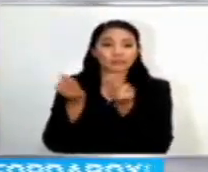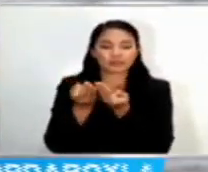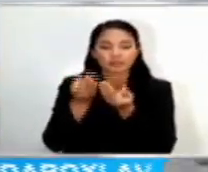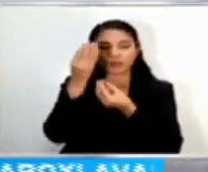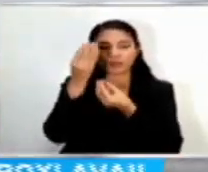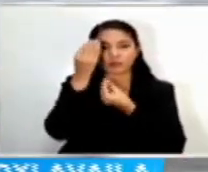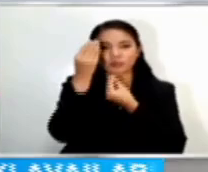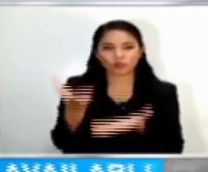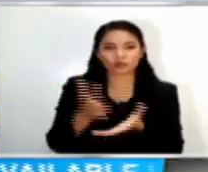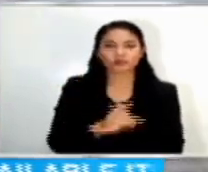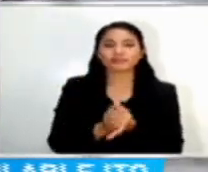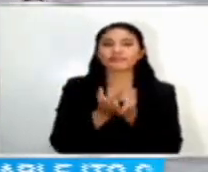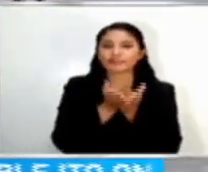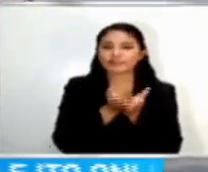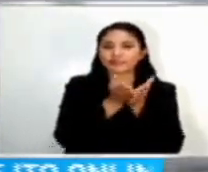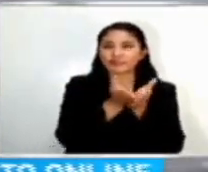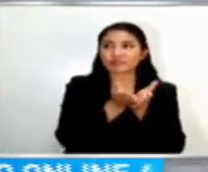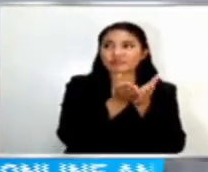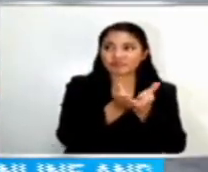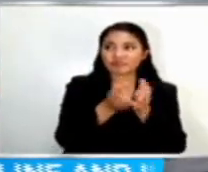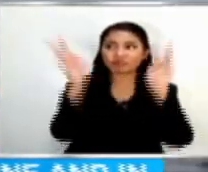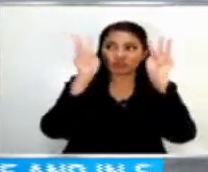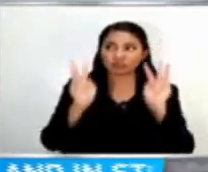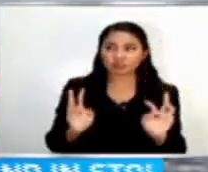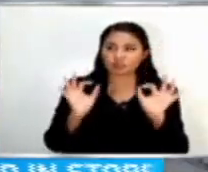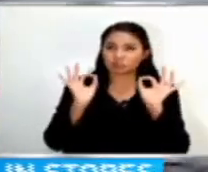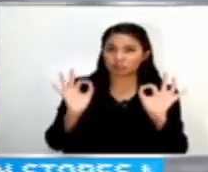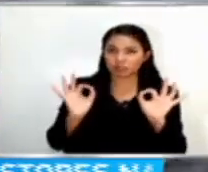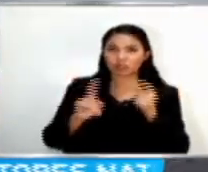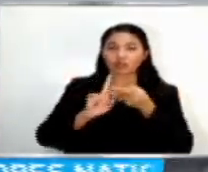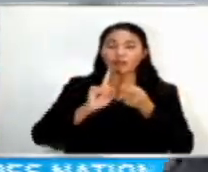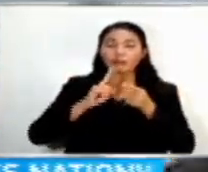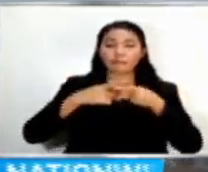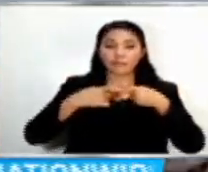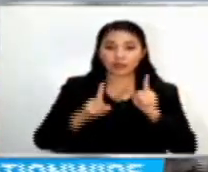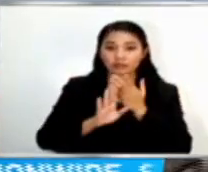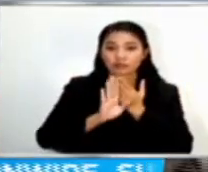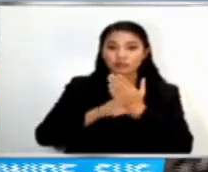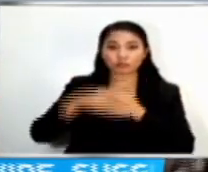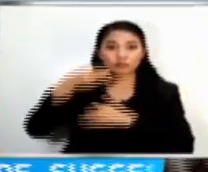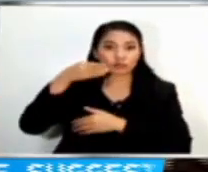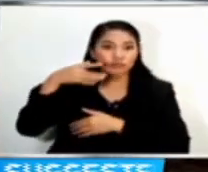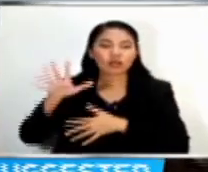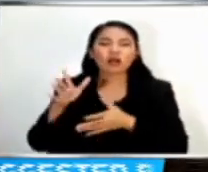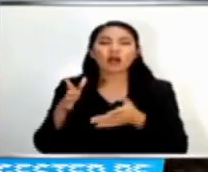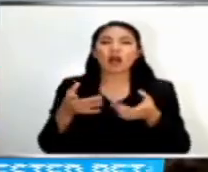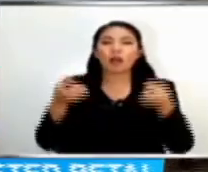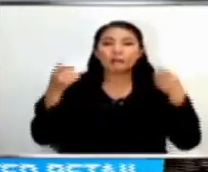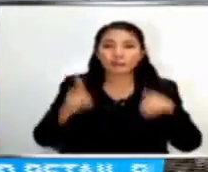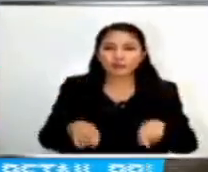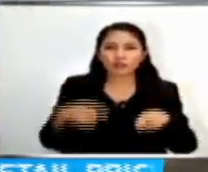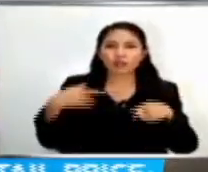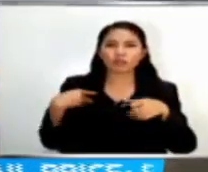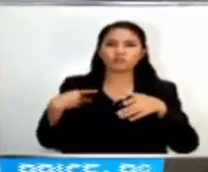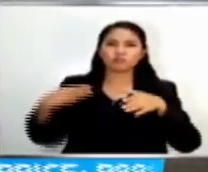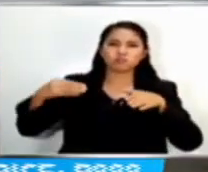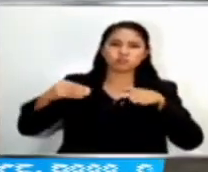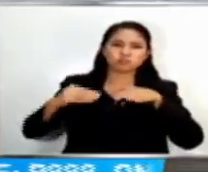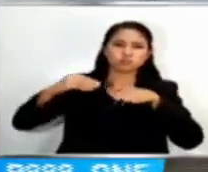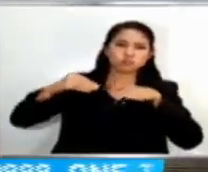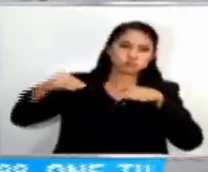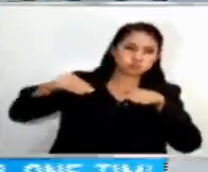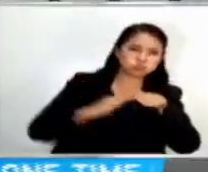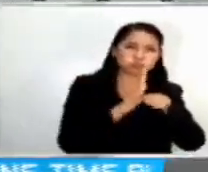habang maayos pa ang panahon. Pero nang pabalik na, biglang lumaki at lumakas ang mga alon. Nagtulong-tulong ang mga residente para siya'y